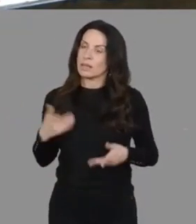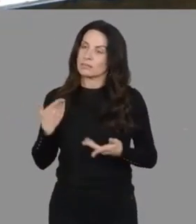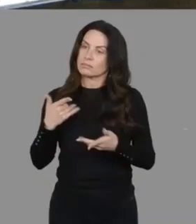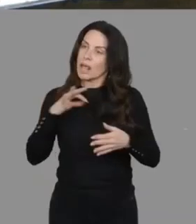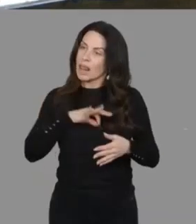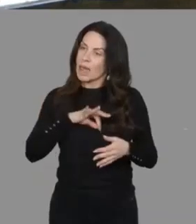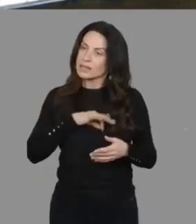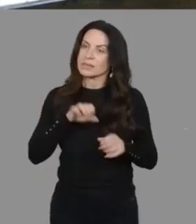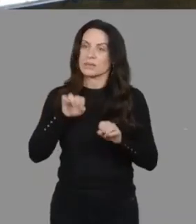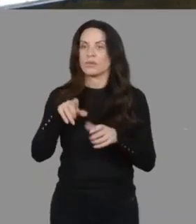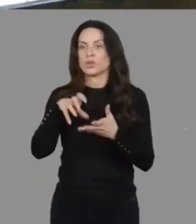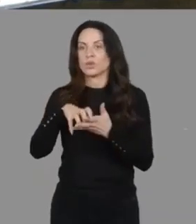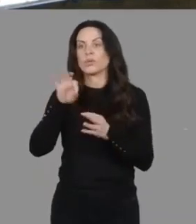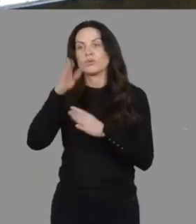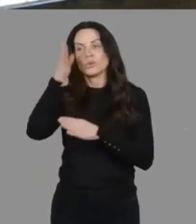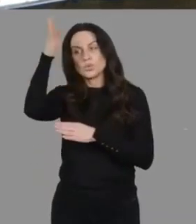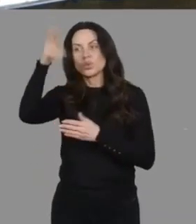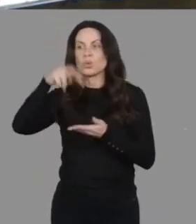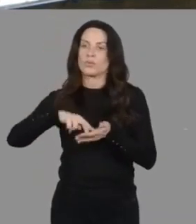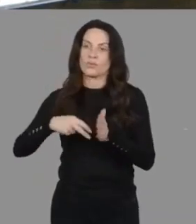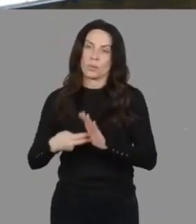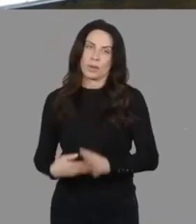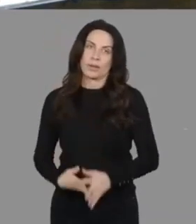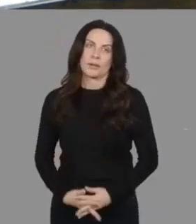Zukunft gerüstet ist.